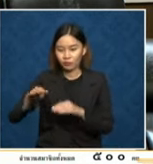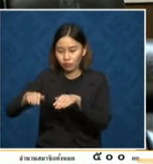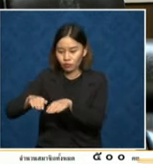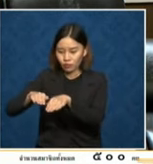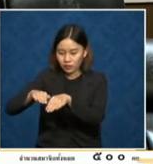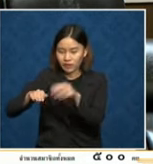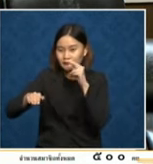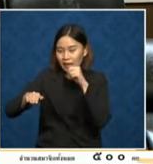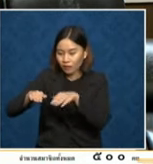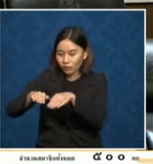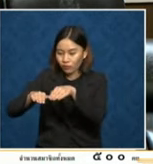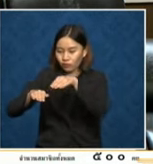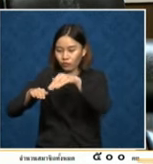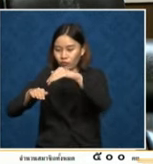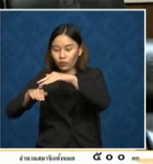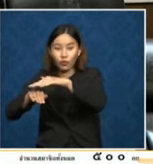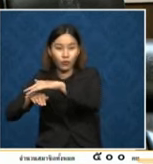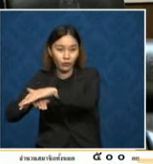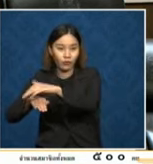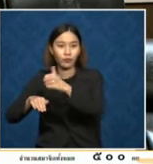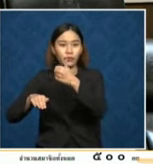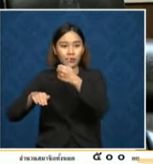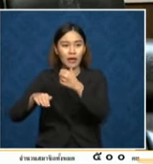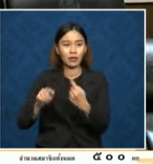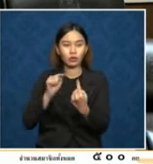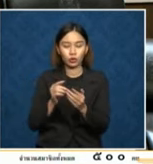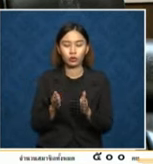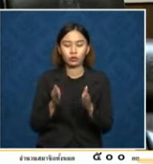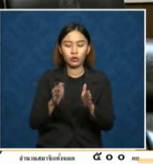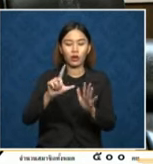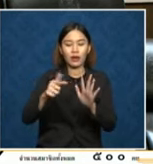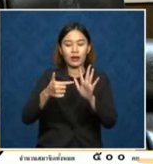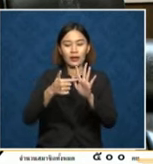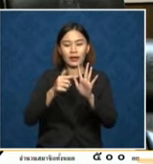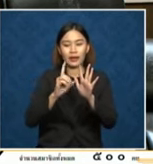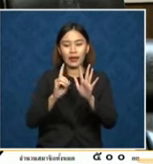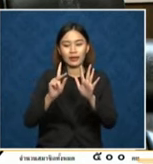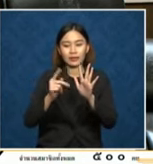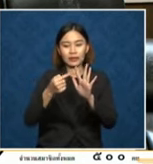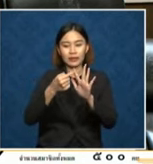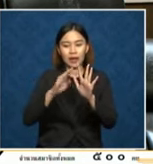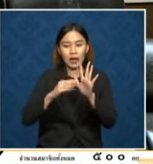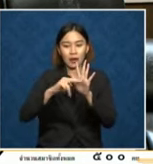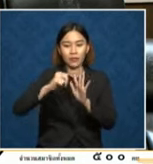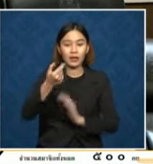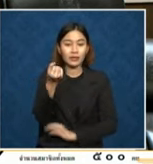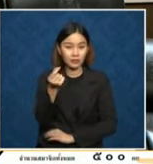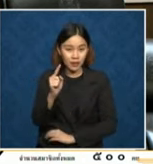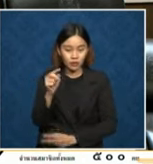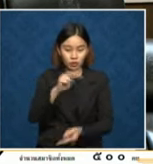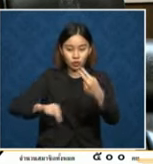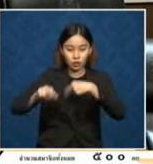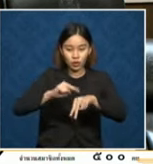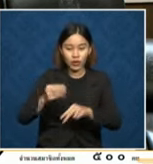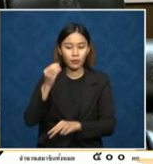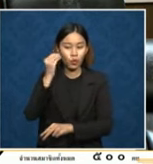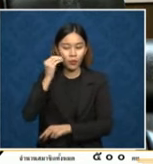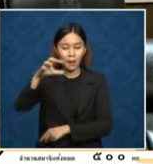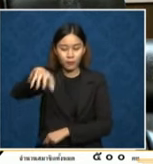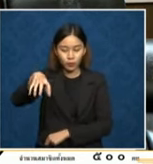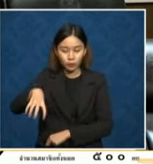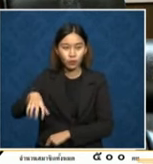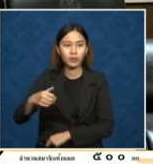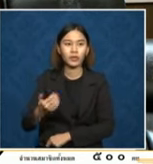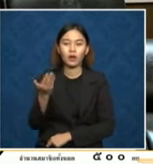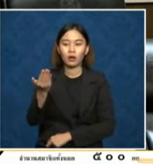ฝาท่อก่อนถึงจะระบายลงท่อไปได้ที่ซอยลาดกระบัง11นะคะที่ต้องเข้าไปตรวจตารวมถึงหมู่บ้านประเสริฐสุขด้วยนะ